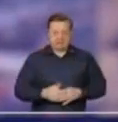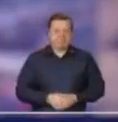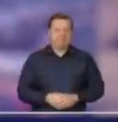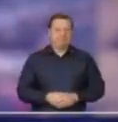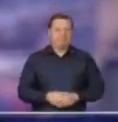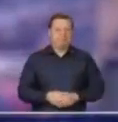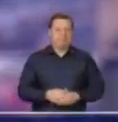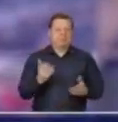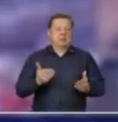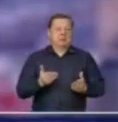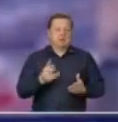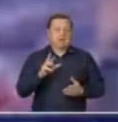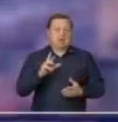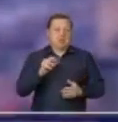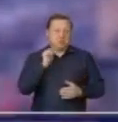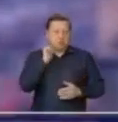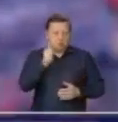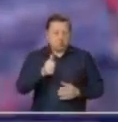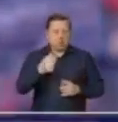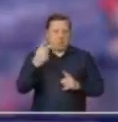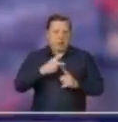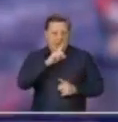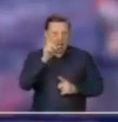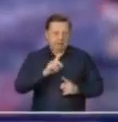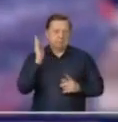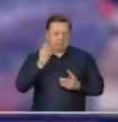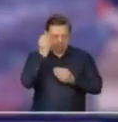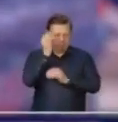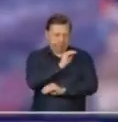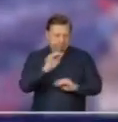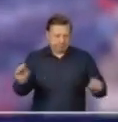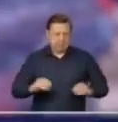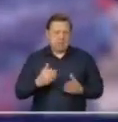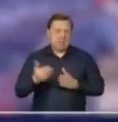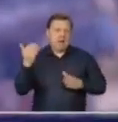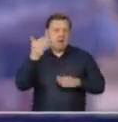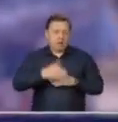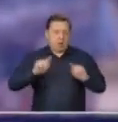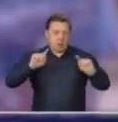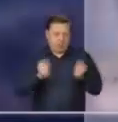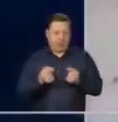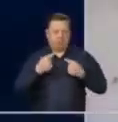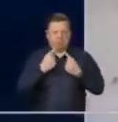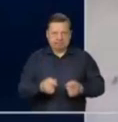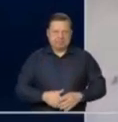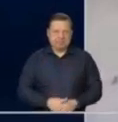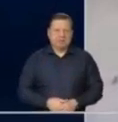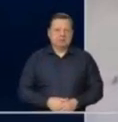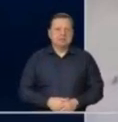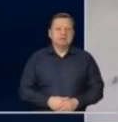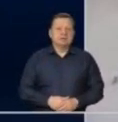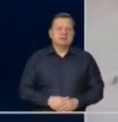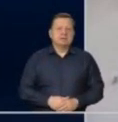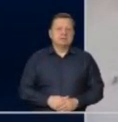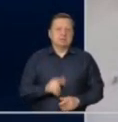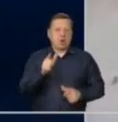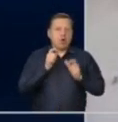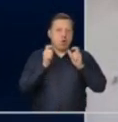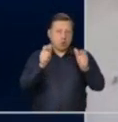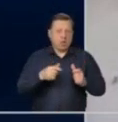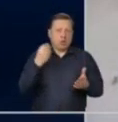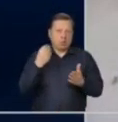programy. Relacja z ramówki w jutrzejszym Teleekspresie. A na koniec takie kwiatki wiosenne dla Państwa. Skoro dziś o kwiatach była mowa, to jeszcze takie oto ogłoszenie.